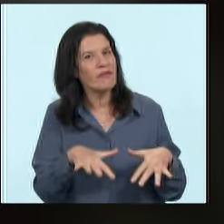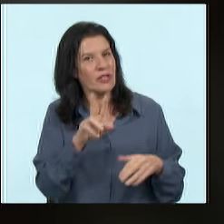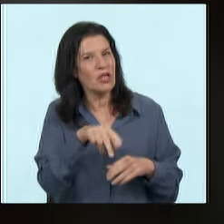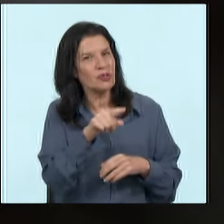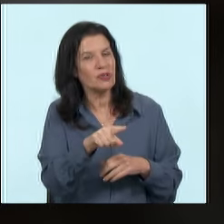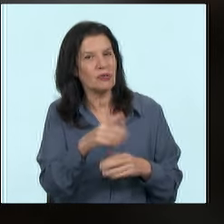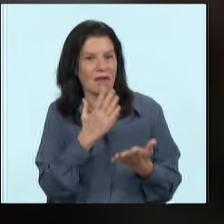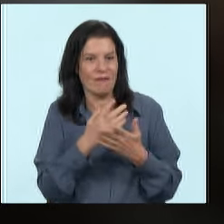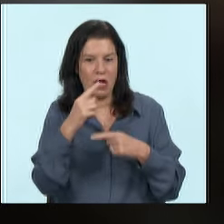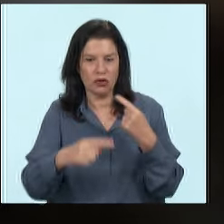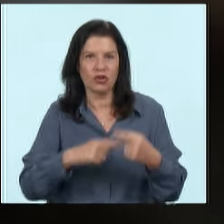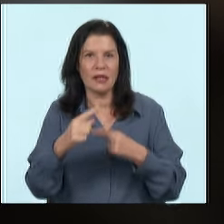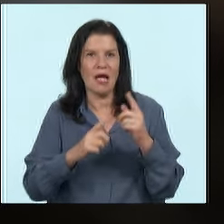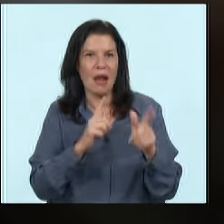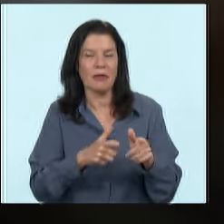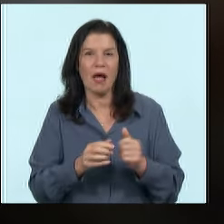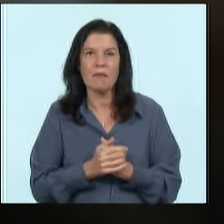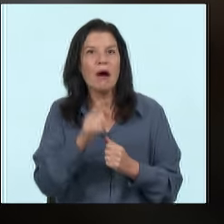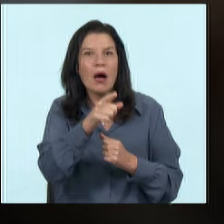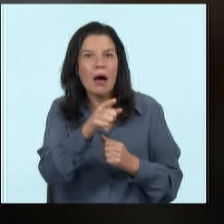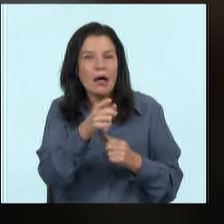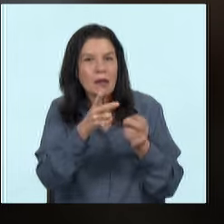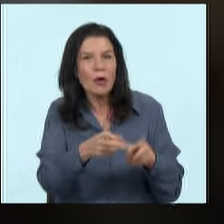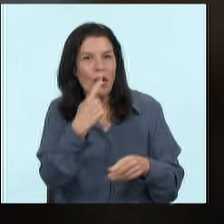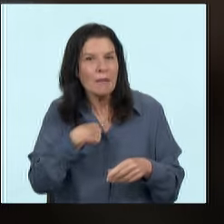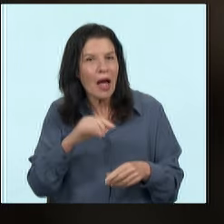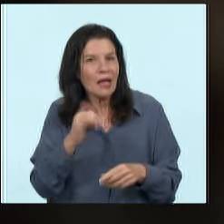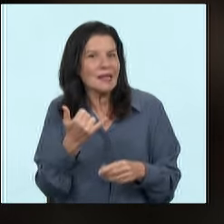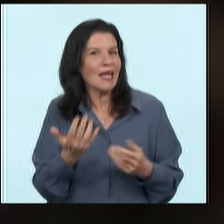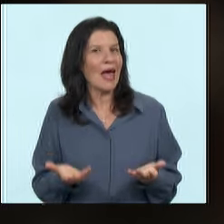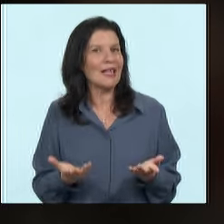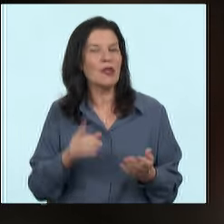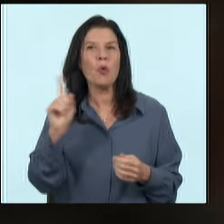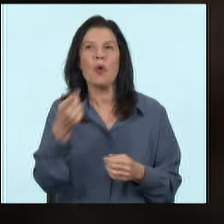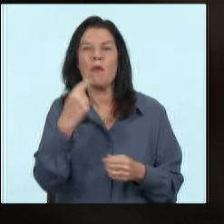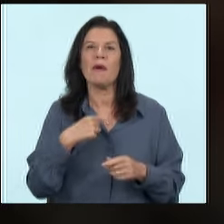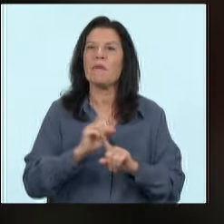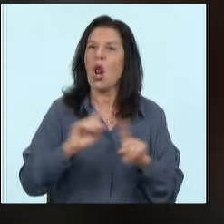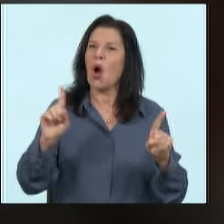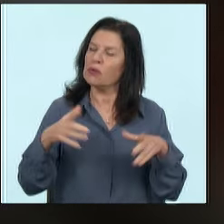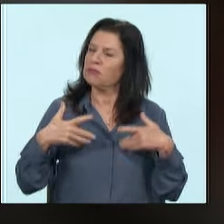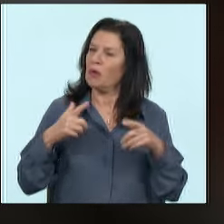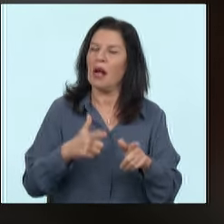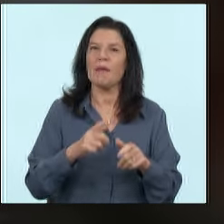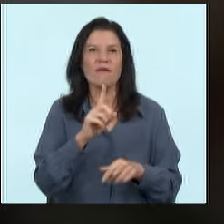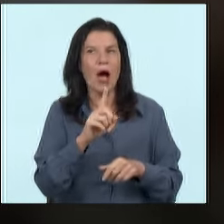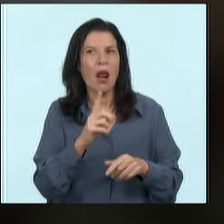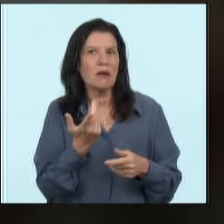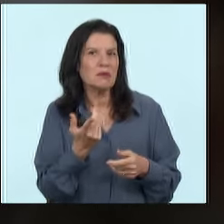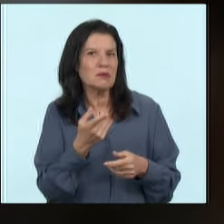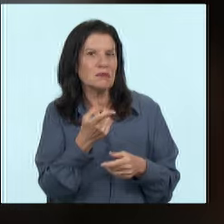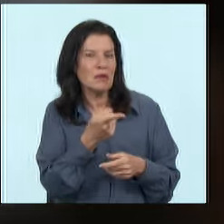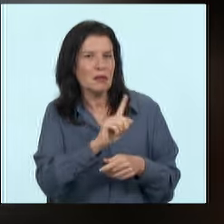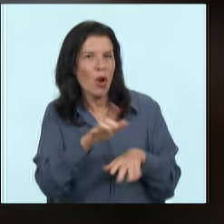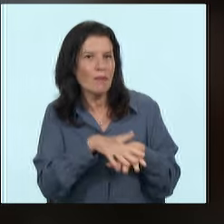למלחמה. אפשר להגיד גם כן, כולם אומרים לי לא, ואנחנו הכי שמחים להילחם בעולם, אבל גם להילחם לפעמים זה מייאש, כאילו.